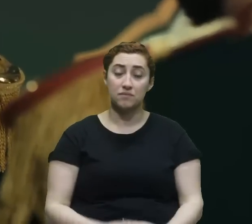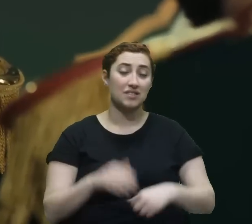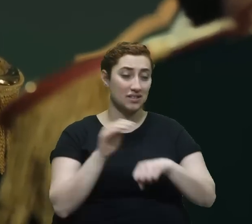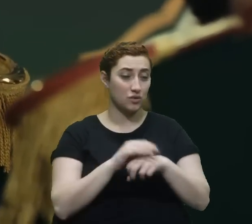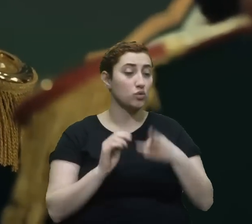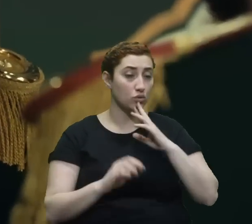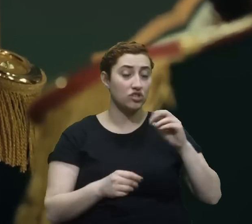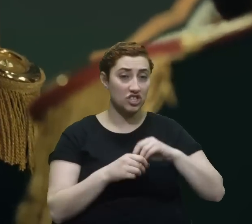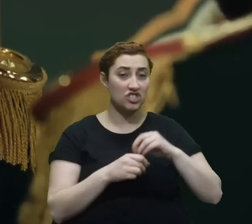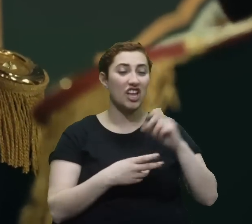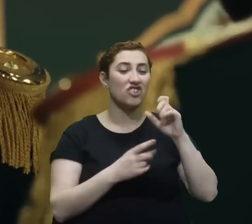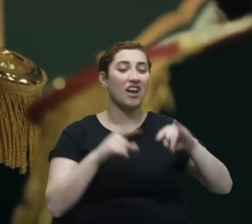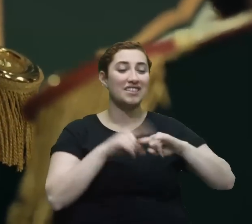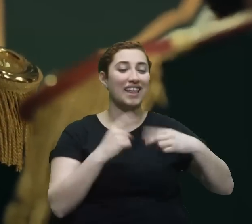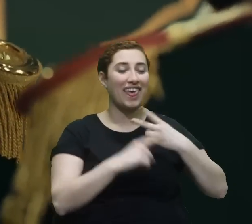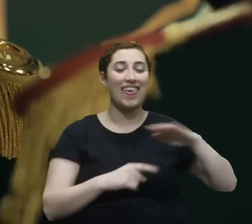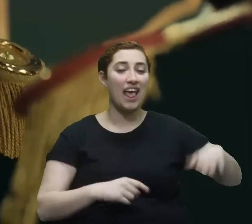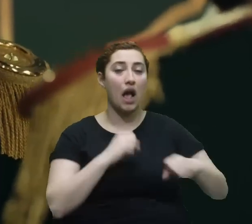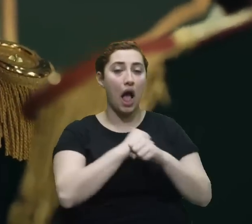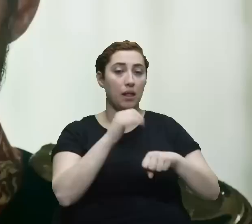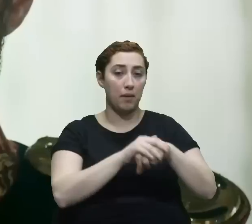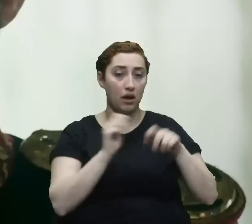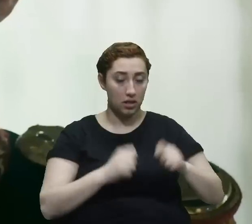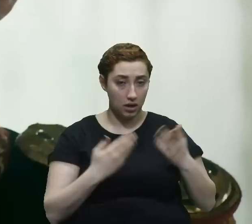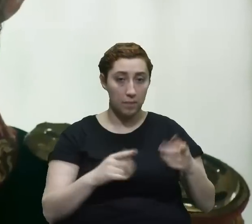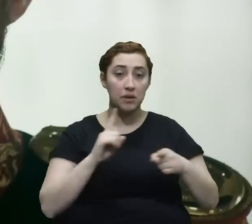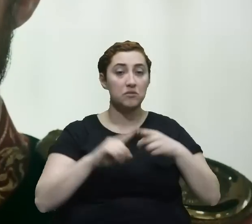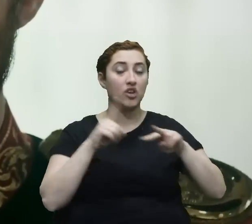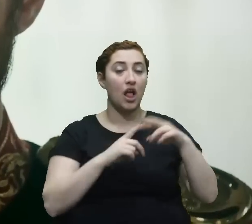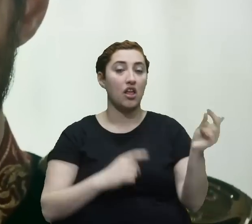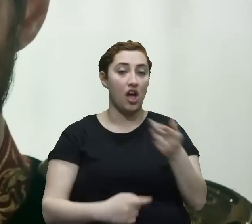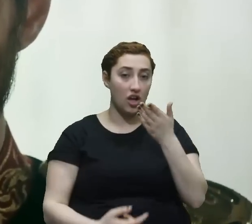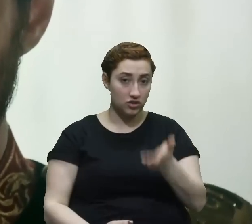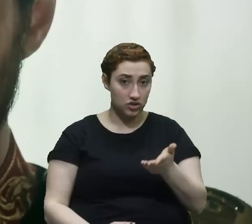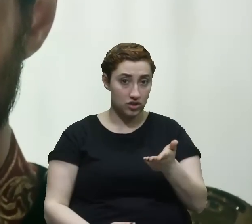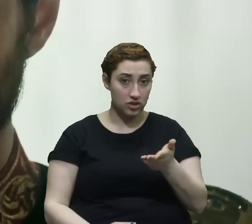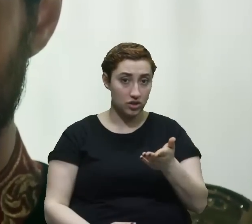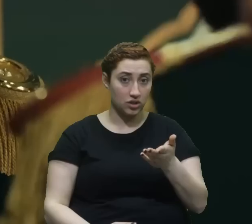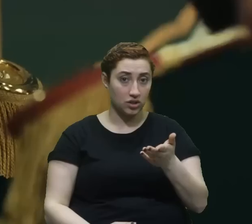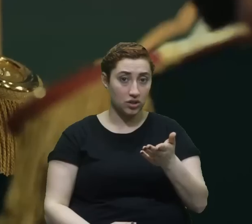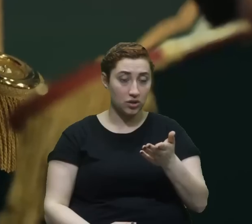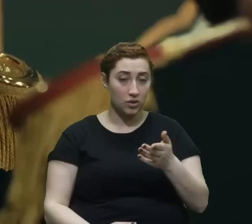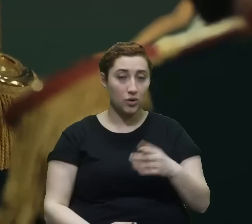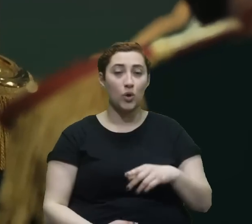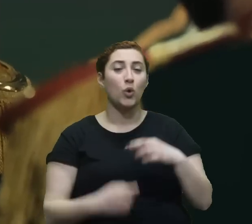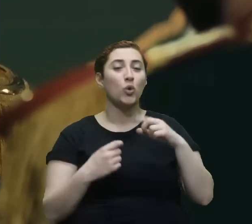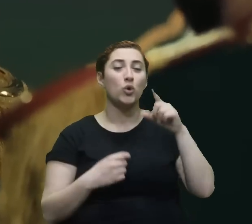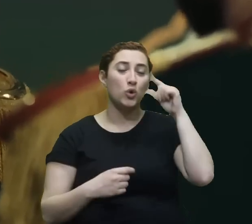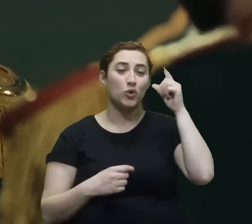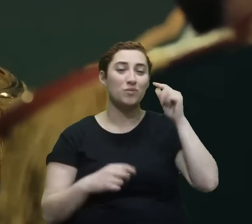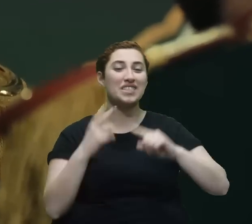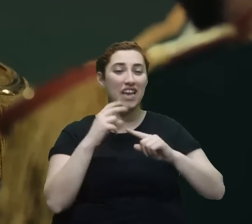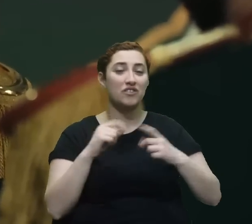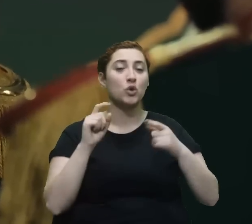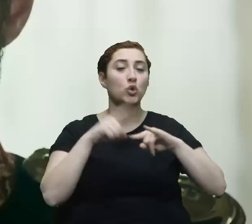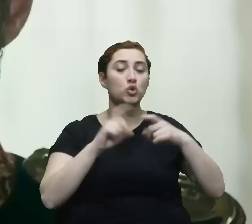Baskın neticesinde Çerkez Hasan'ın yeğeni Galip'i yakaladık. Bıçak Ali kaçtı. Rum Stavridis, Hüsnü ve